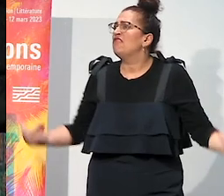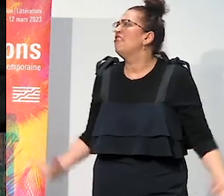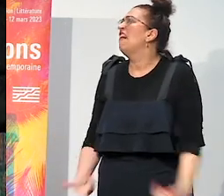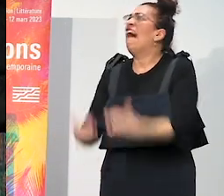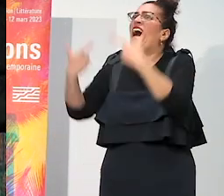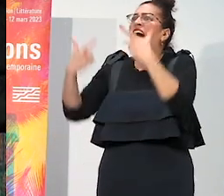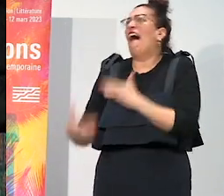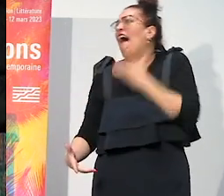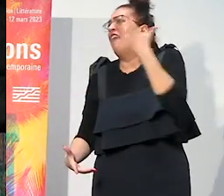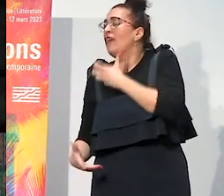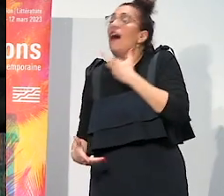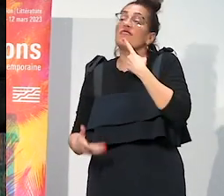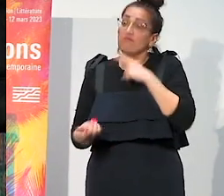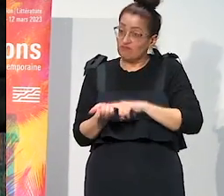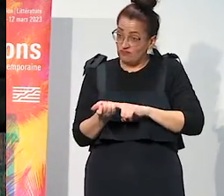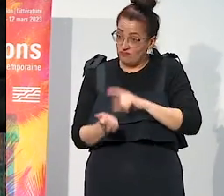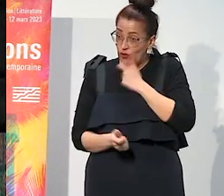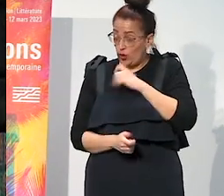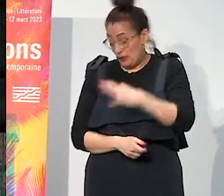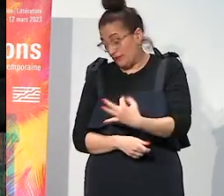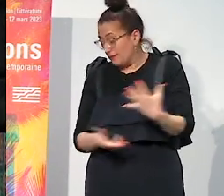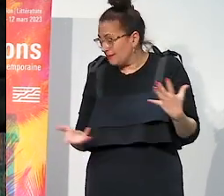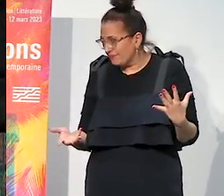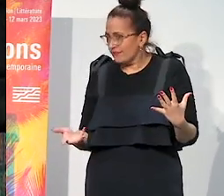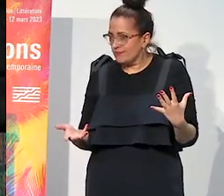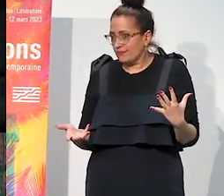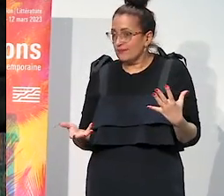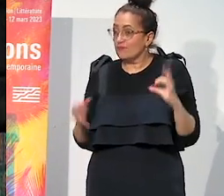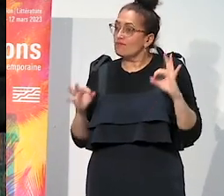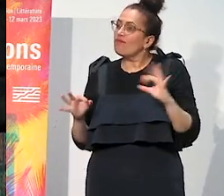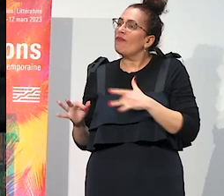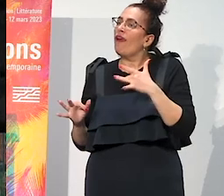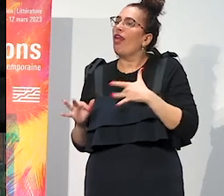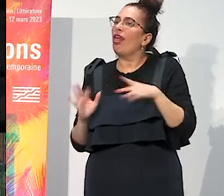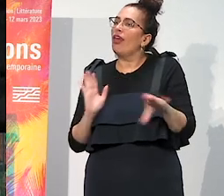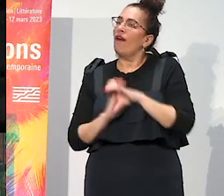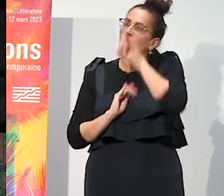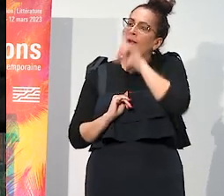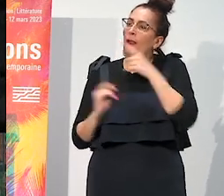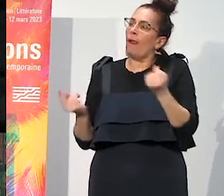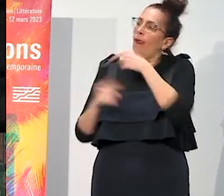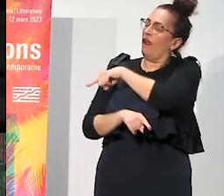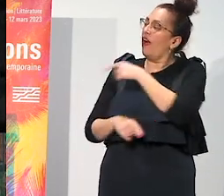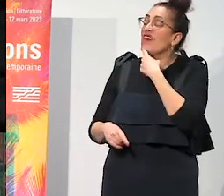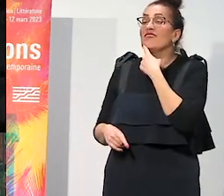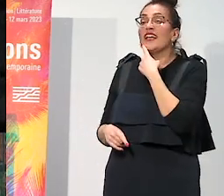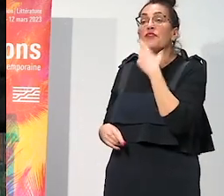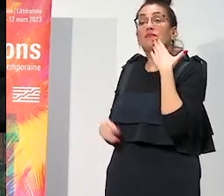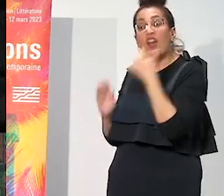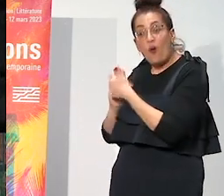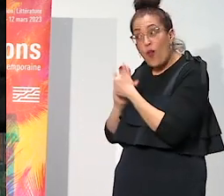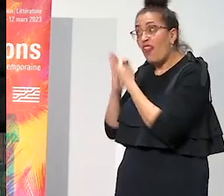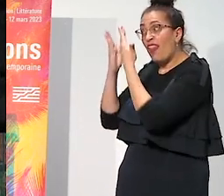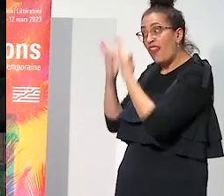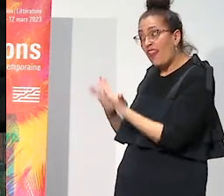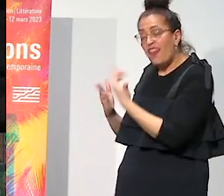C'est anglaise. Oui, oui. Donc ça, c'est intéressant aussi de se dire pourquoi on supporte tellement